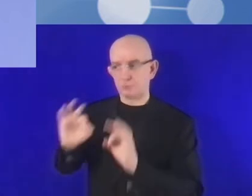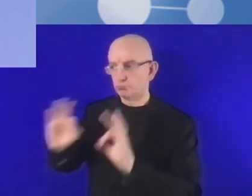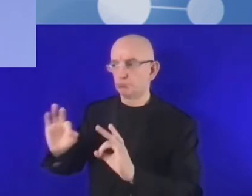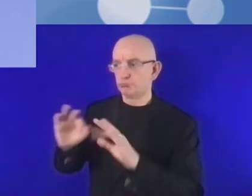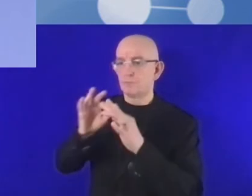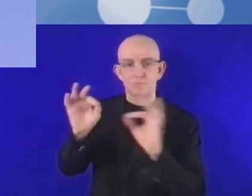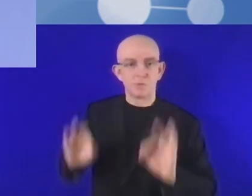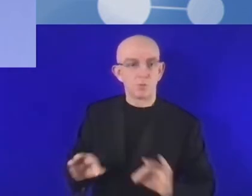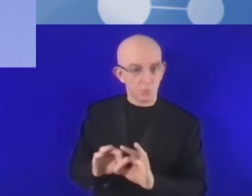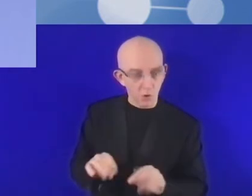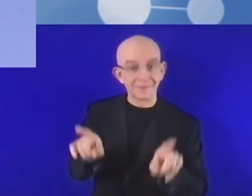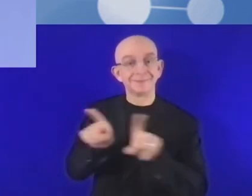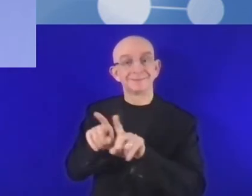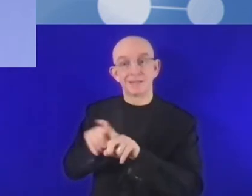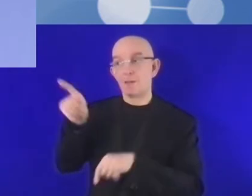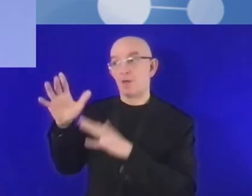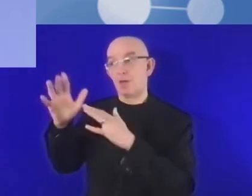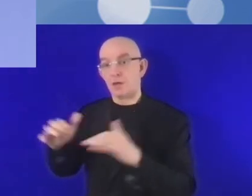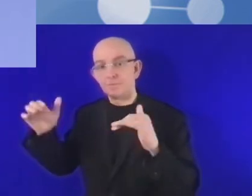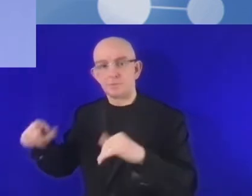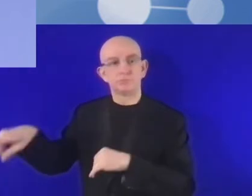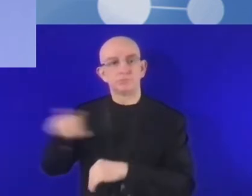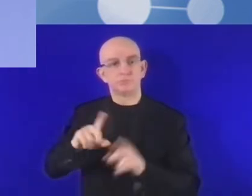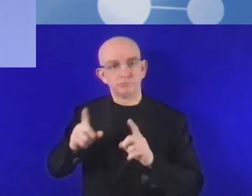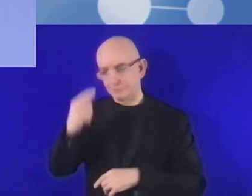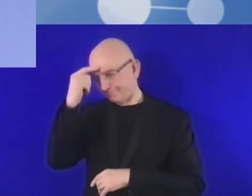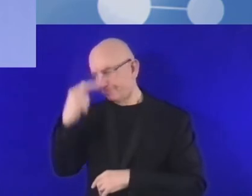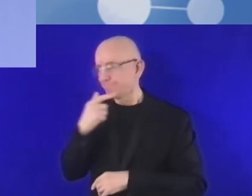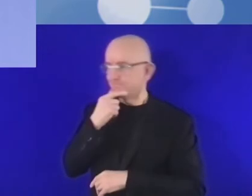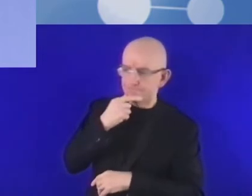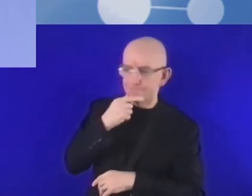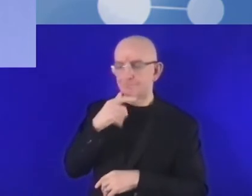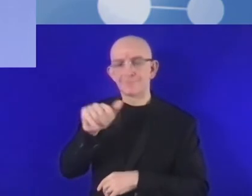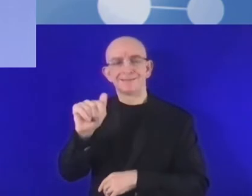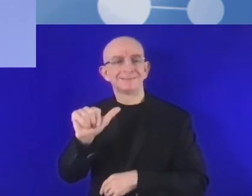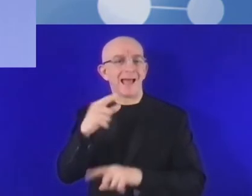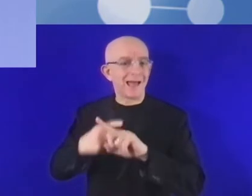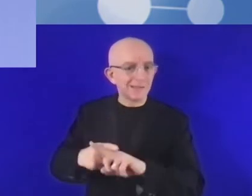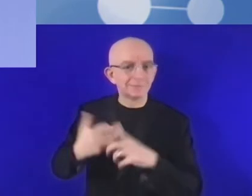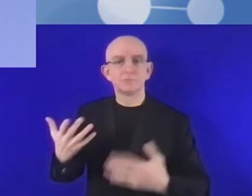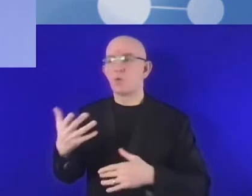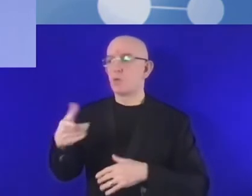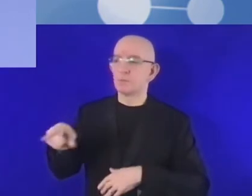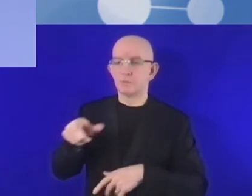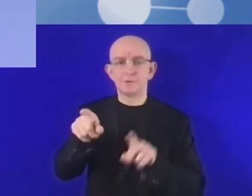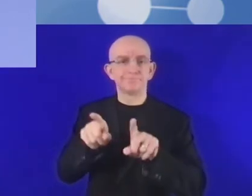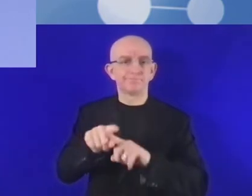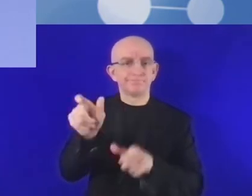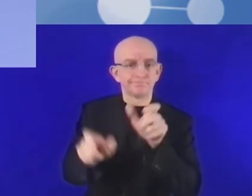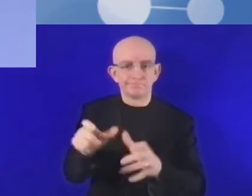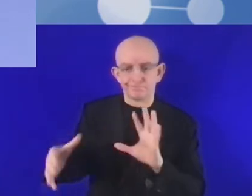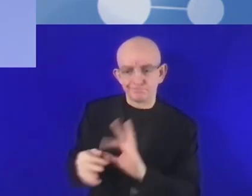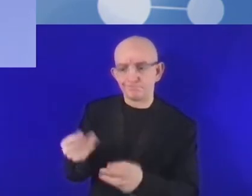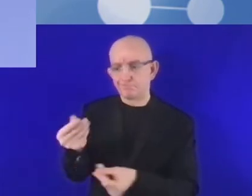共企业政府方面需要考虑的是各种各样的支持，和尤其是在金融方面的支